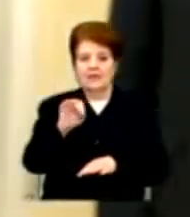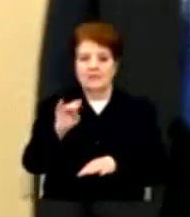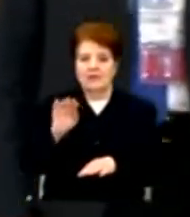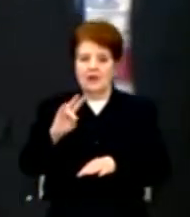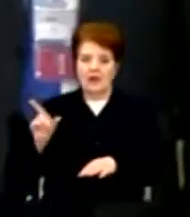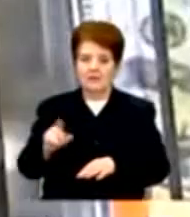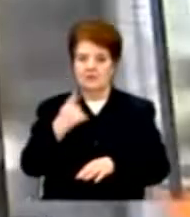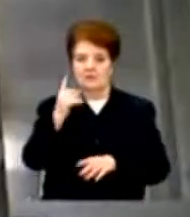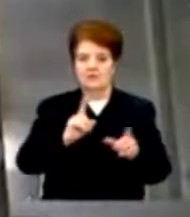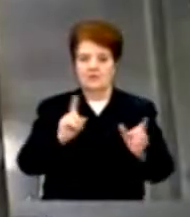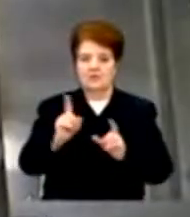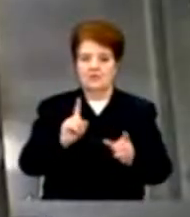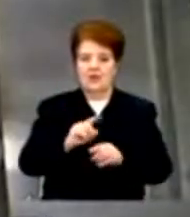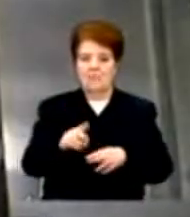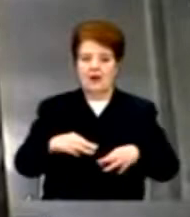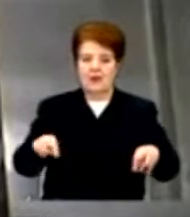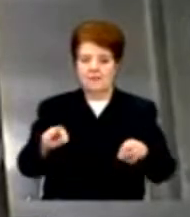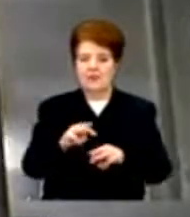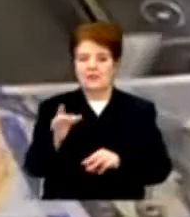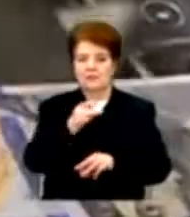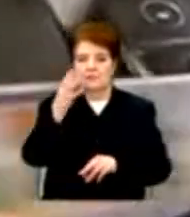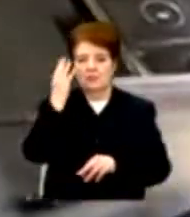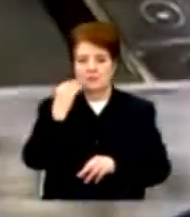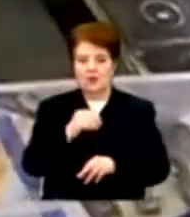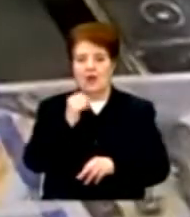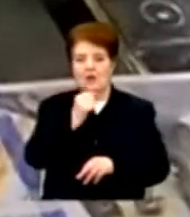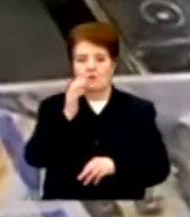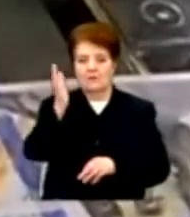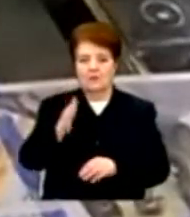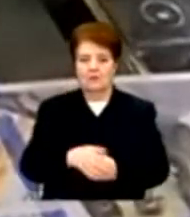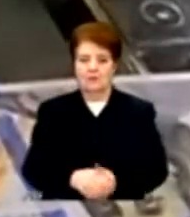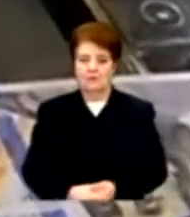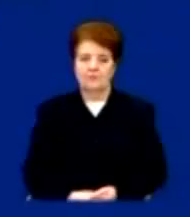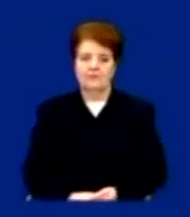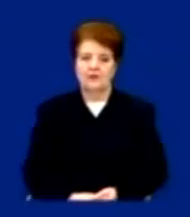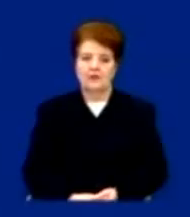dintre primele ședințe ale Parlamentului Republicii Moldova de anul viitor.